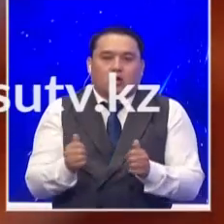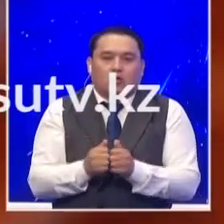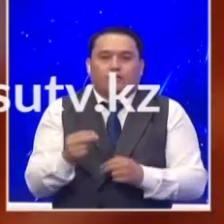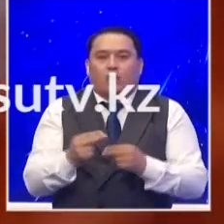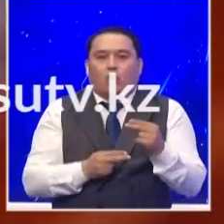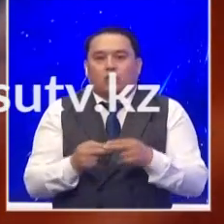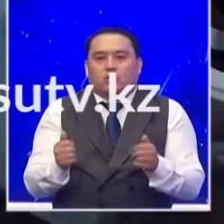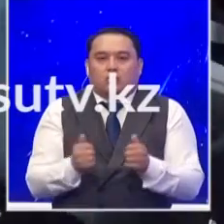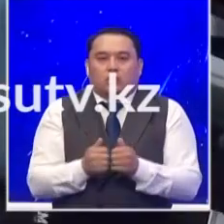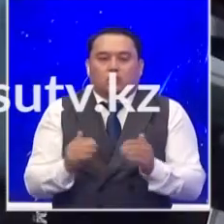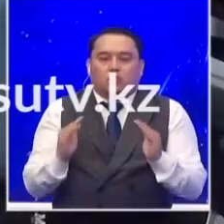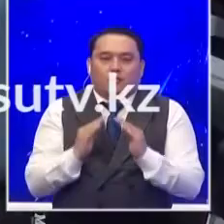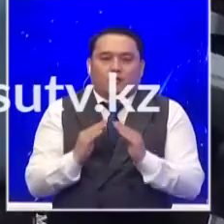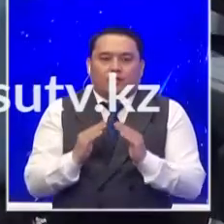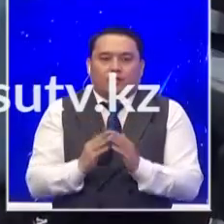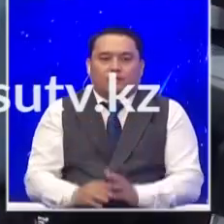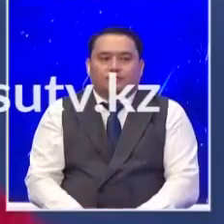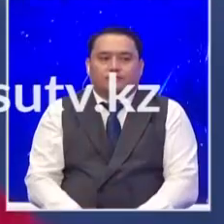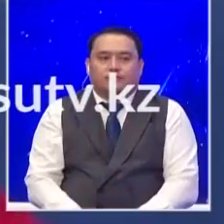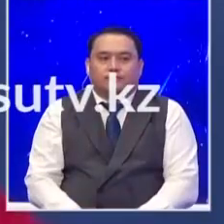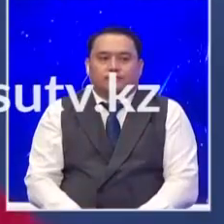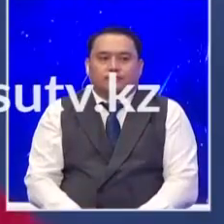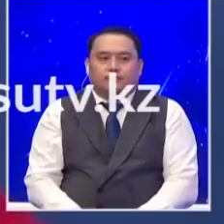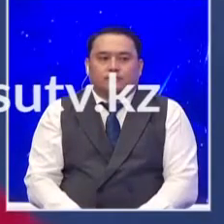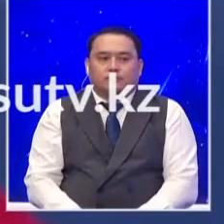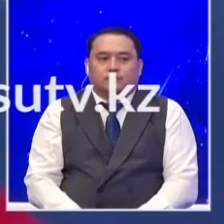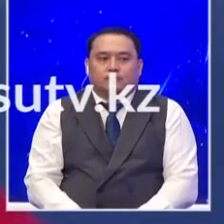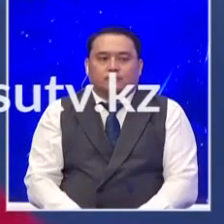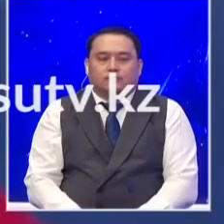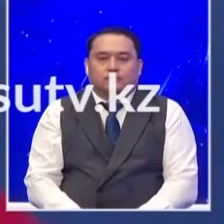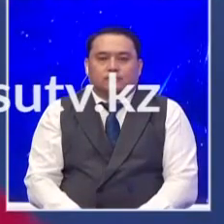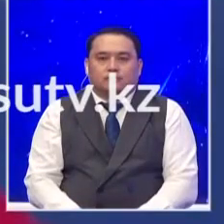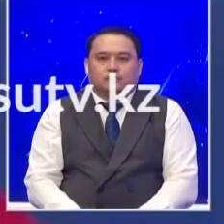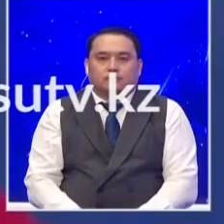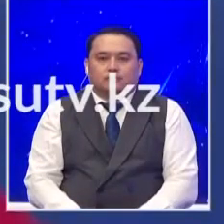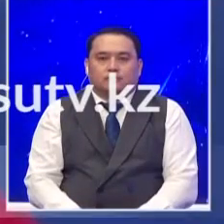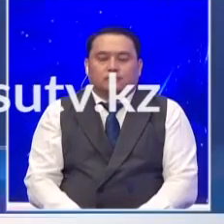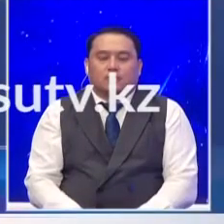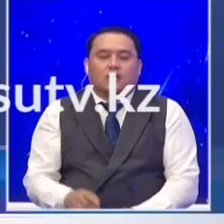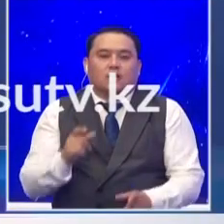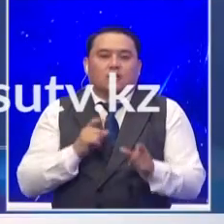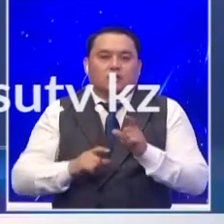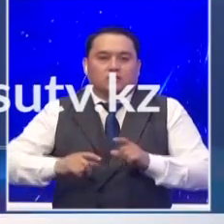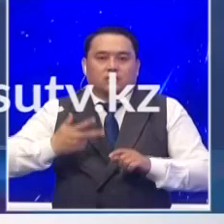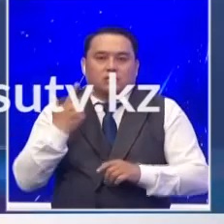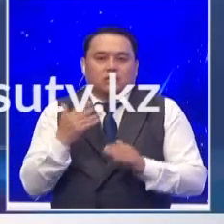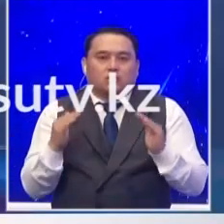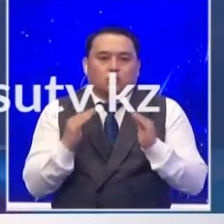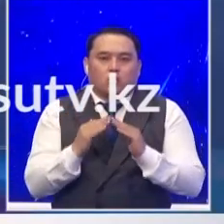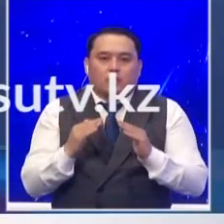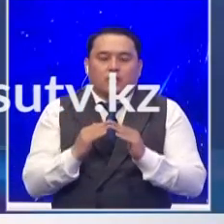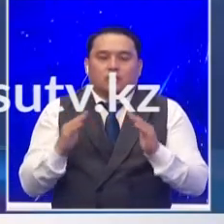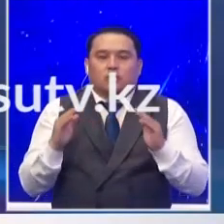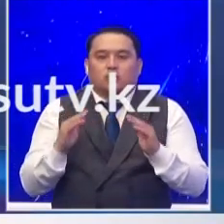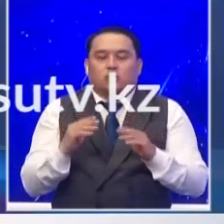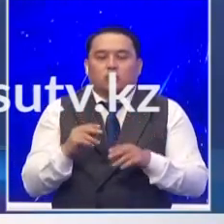возводят несколько жилых домов. Возле института строится сейчас 3 дома для сотрудников НИИПБ,